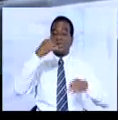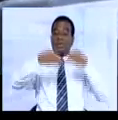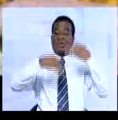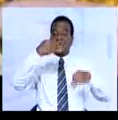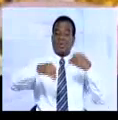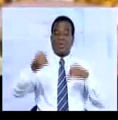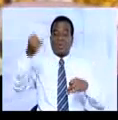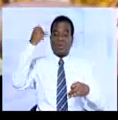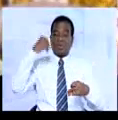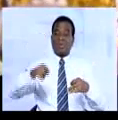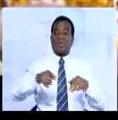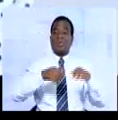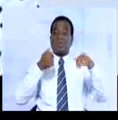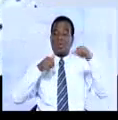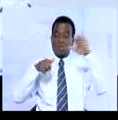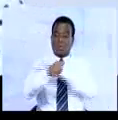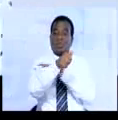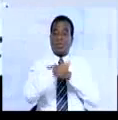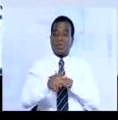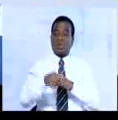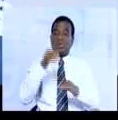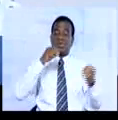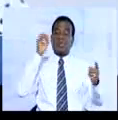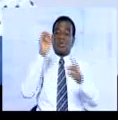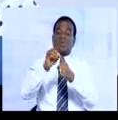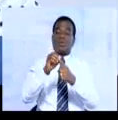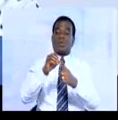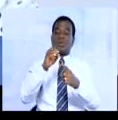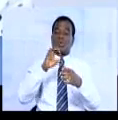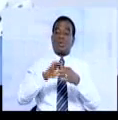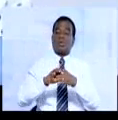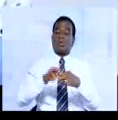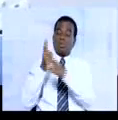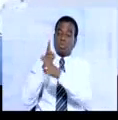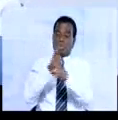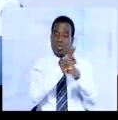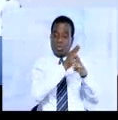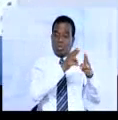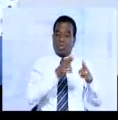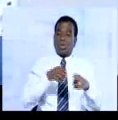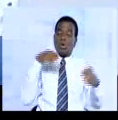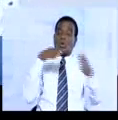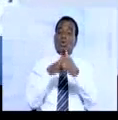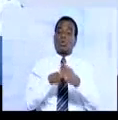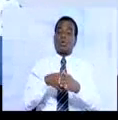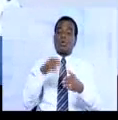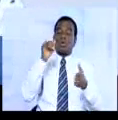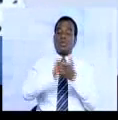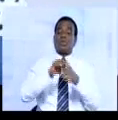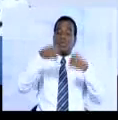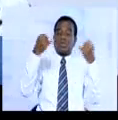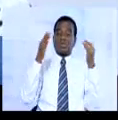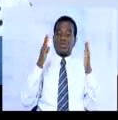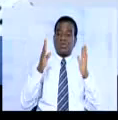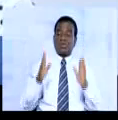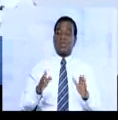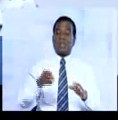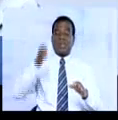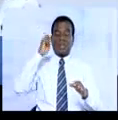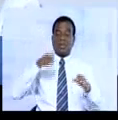justifiait l'assassinat de Jean-Hélène. Si l'objectif d'un coup de feu tiré à bout portant contre Jean-Hélène était de tuer la